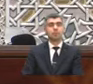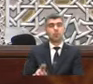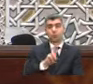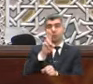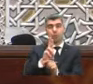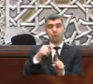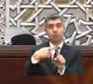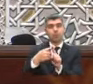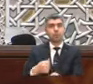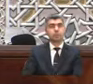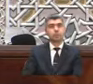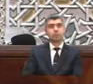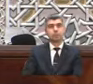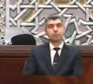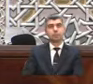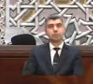اضافي؟